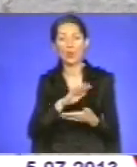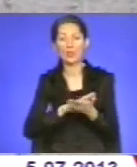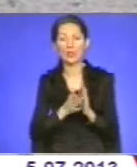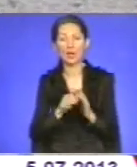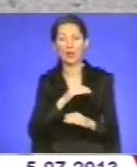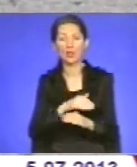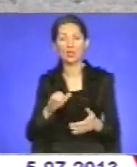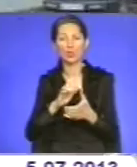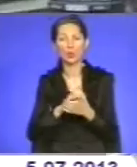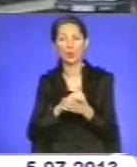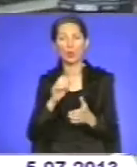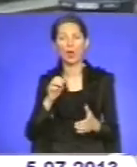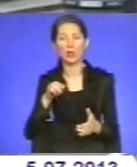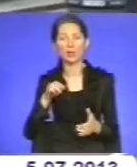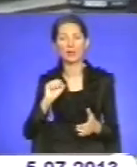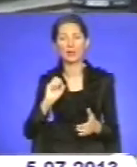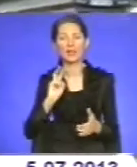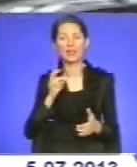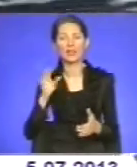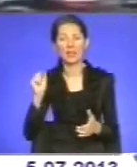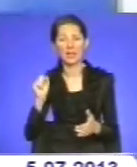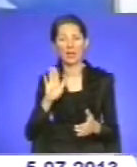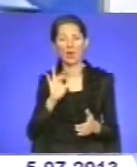Однак ремонтують насамперед дороги ближче до центру.